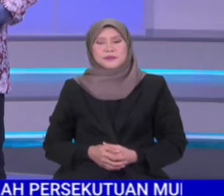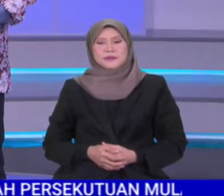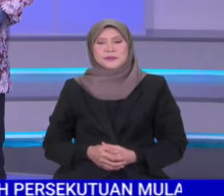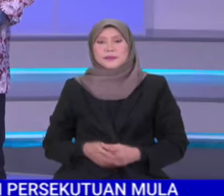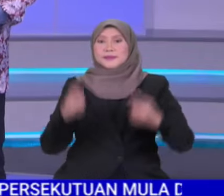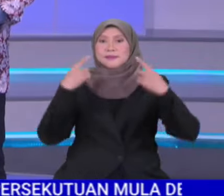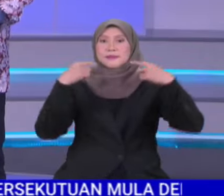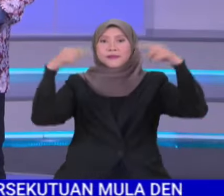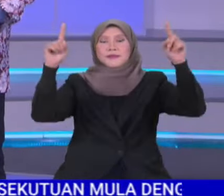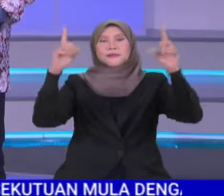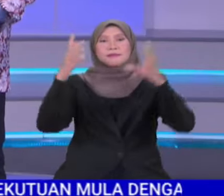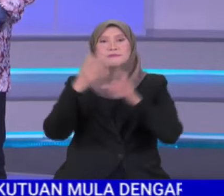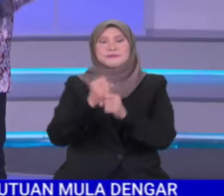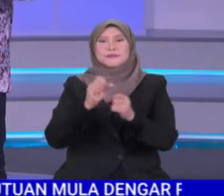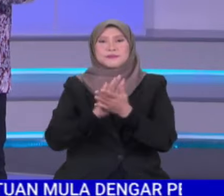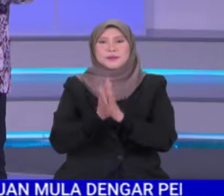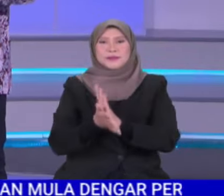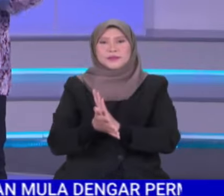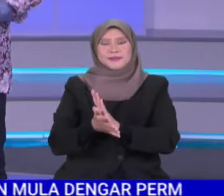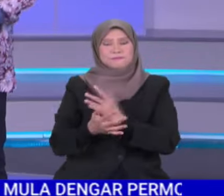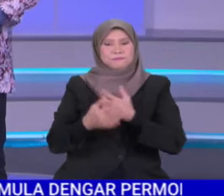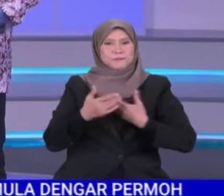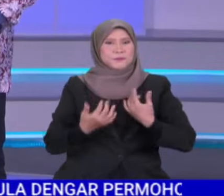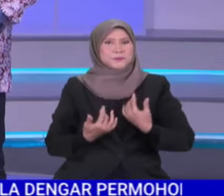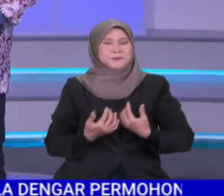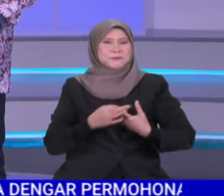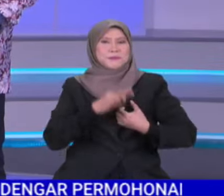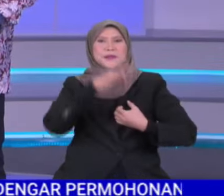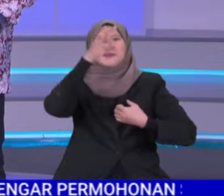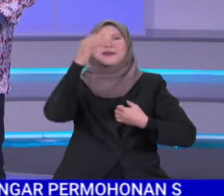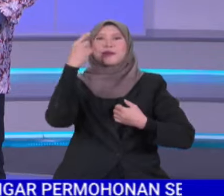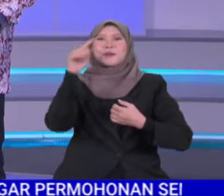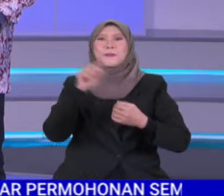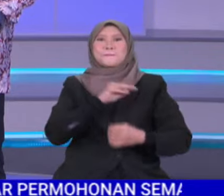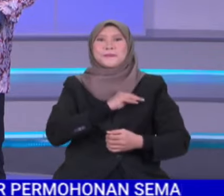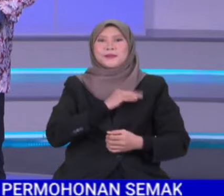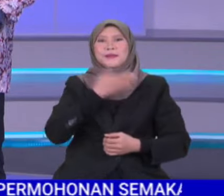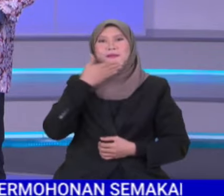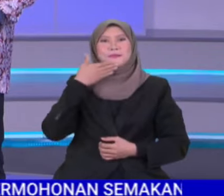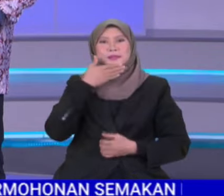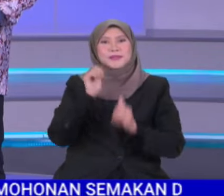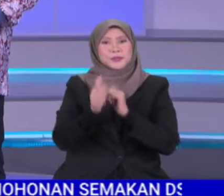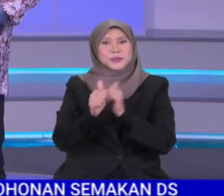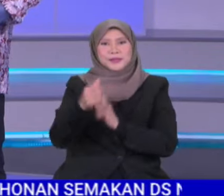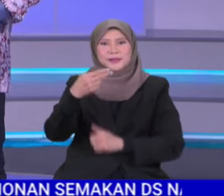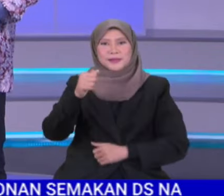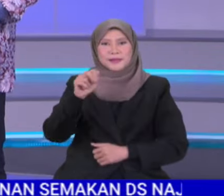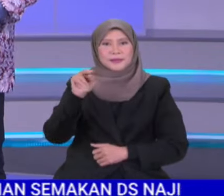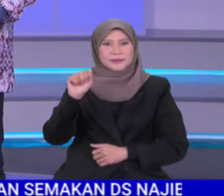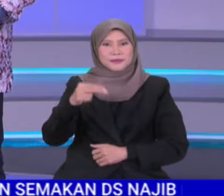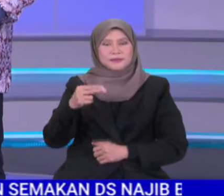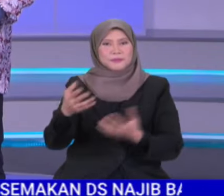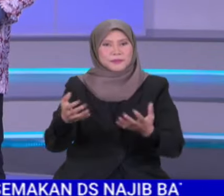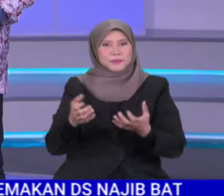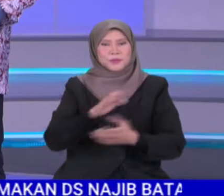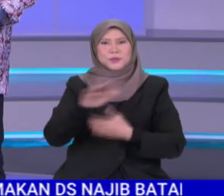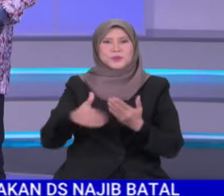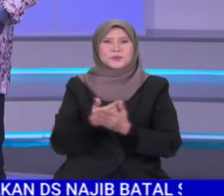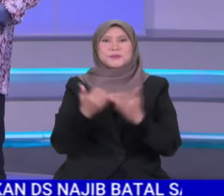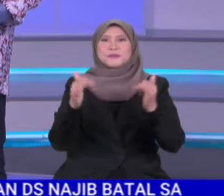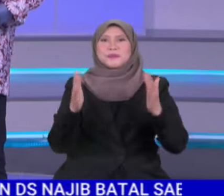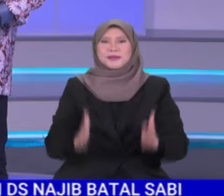Jadikan kejayaan dicapai sebagai pembakar semangat. Itu suntikan semangat oleh Menteri Belia dan Sukan, Hannah Yeoh, yang mahukan semua